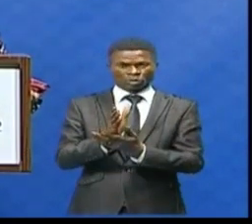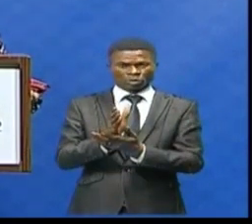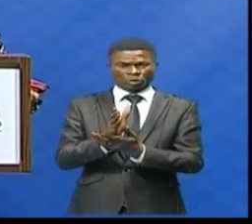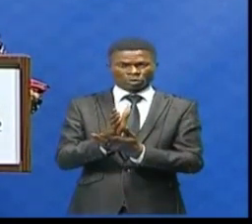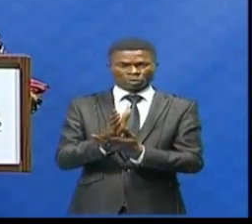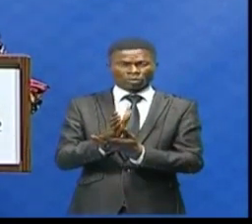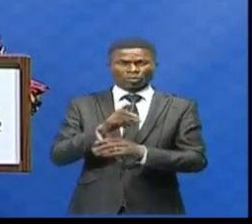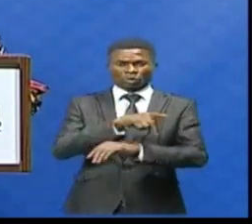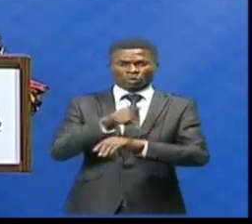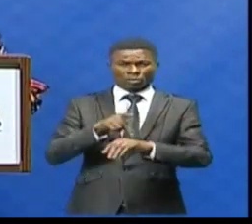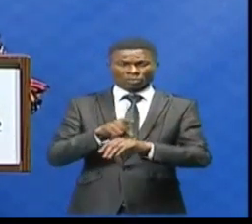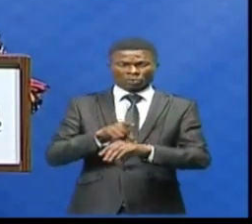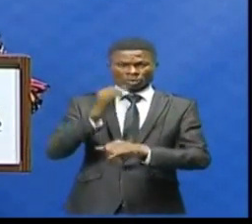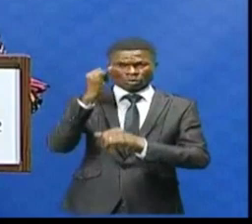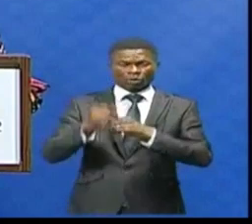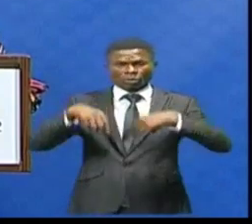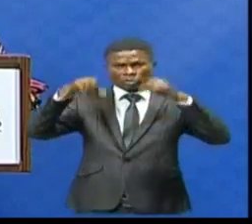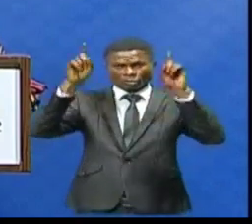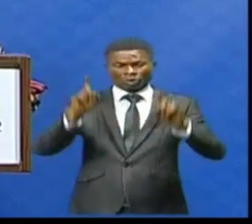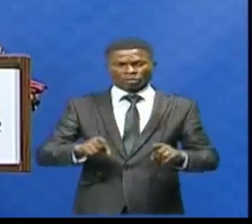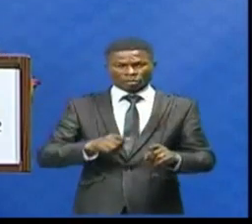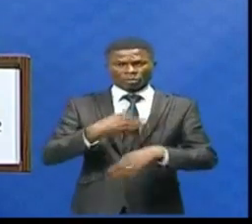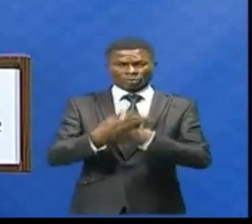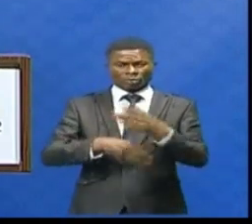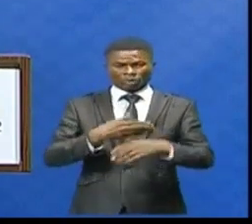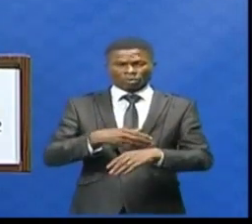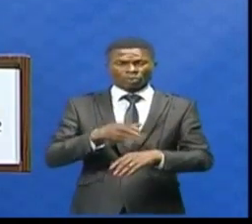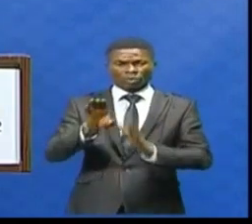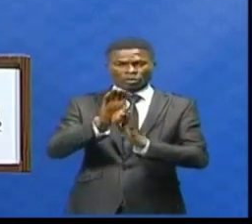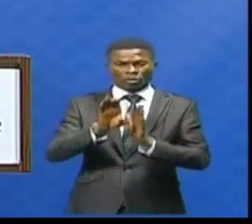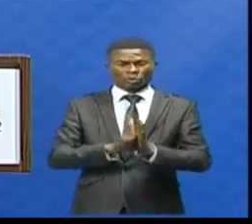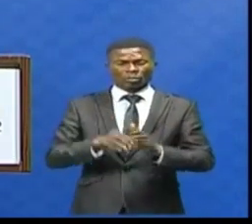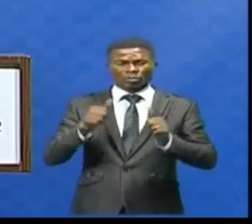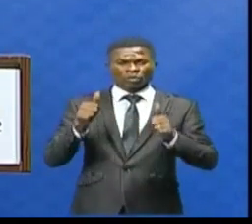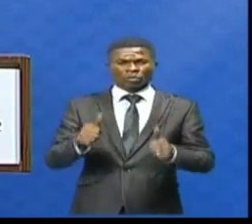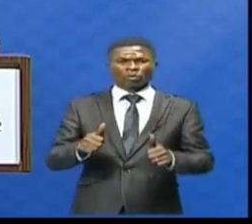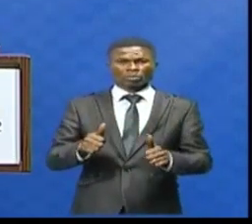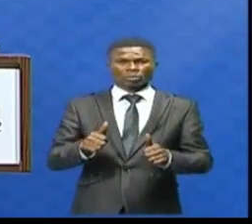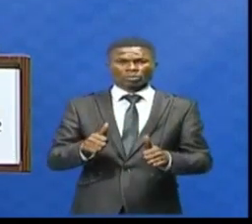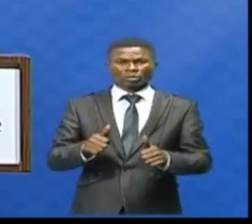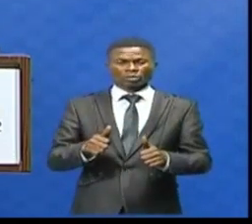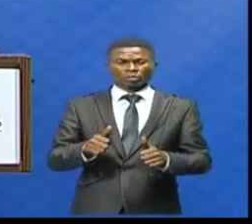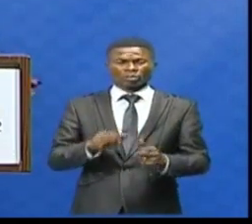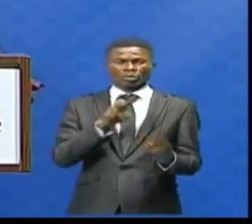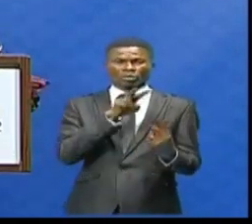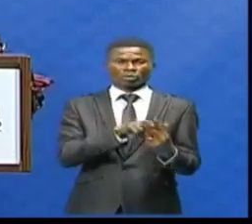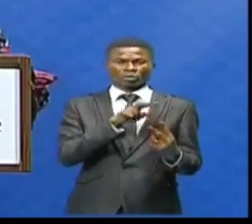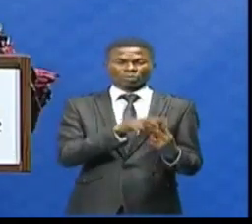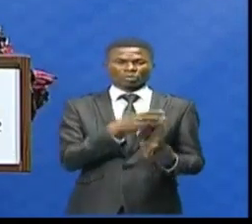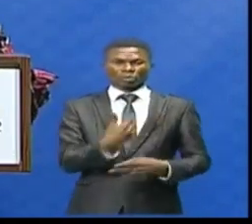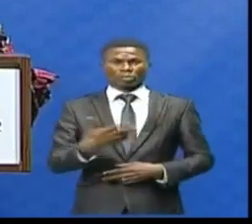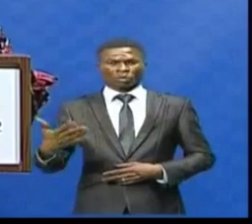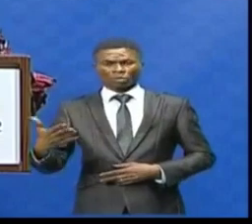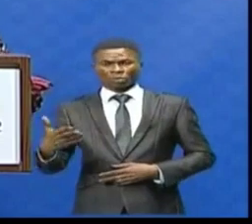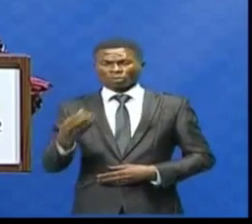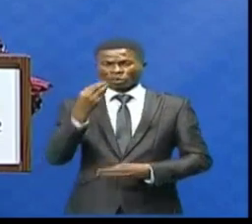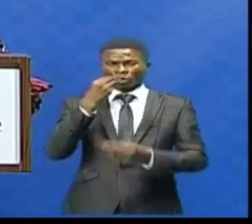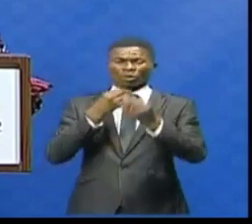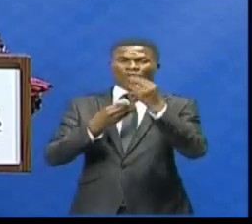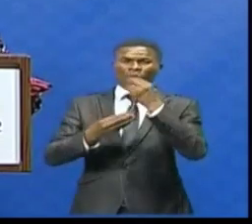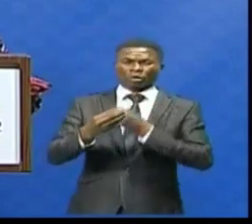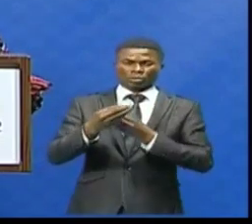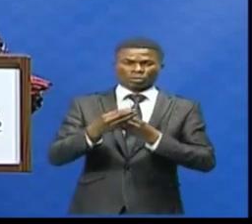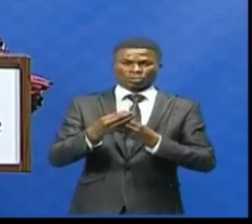délicate période de fin d'année et d'assurer dans les meilleures conditions possibles la provisionnement en produit des grandes consommations